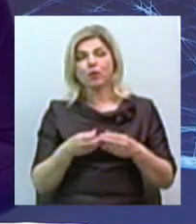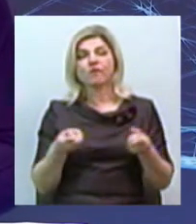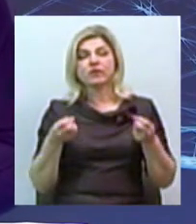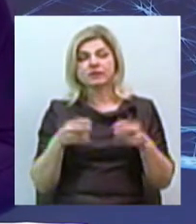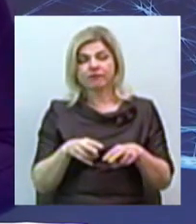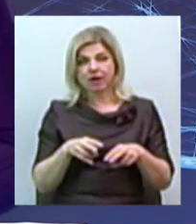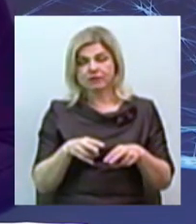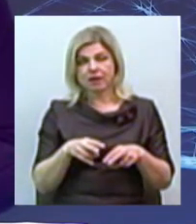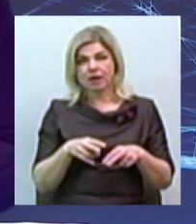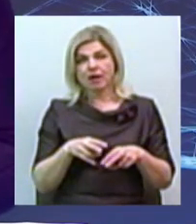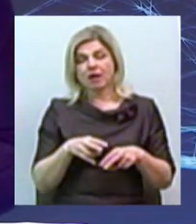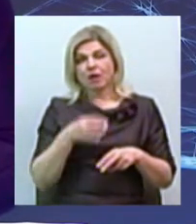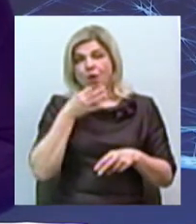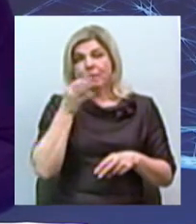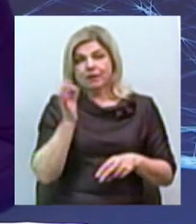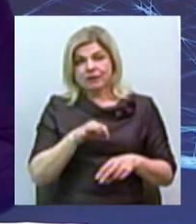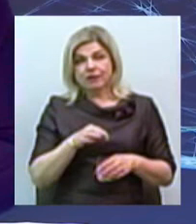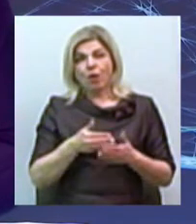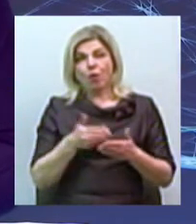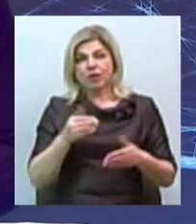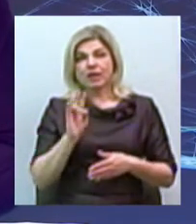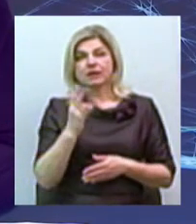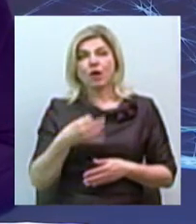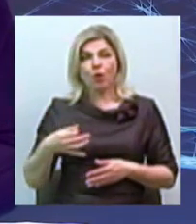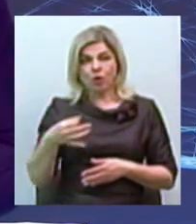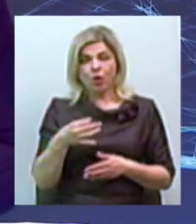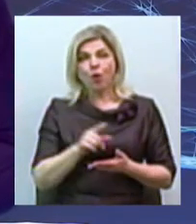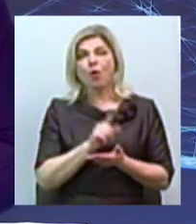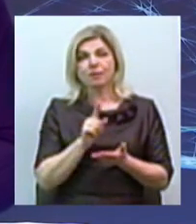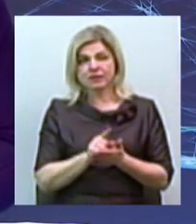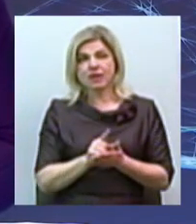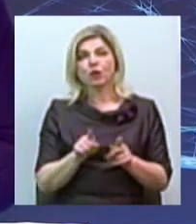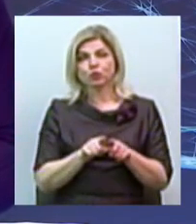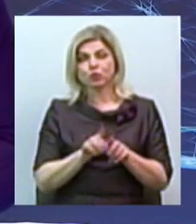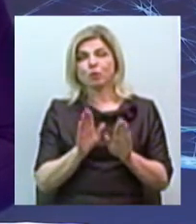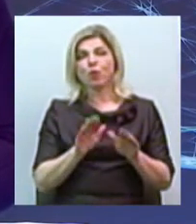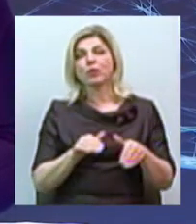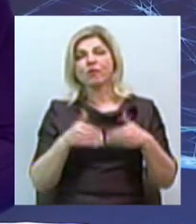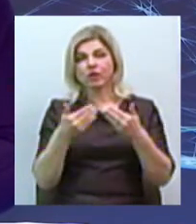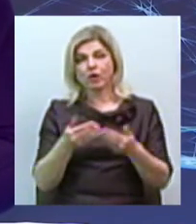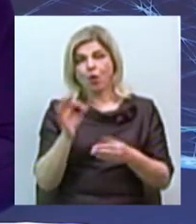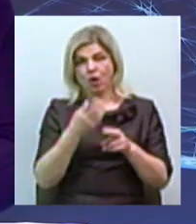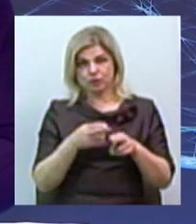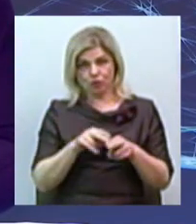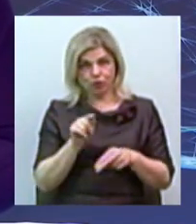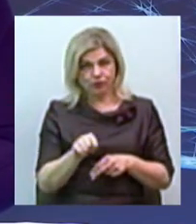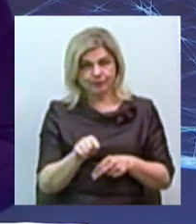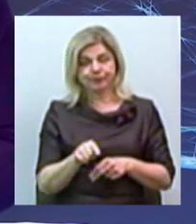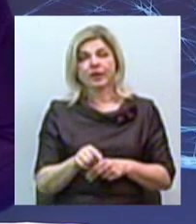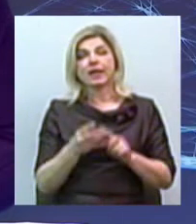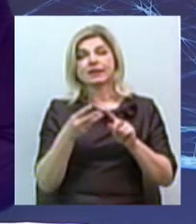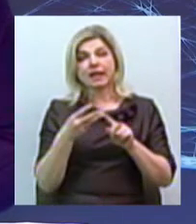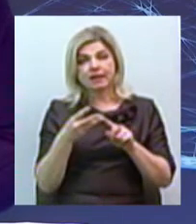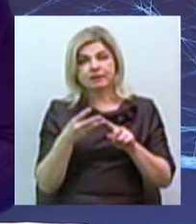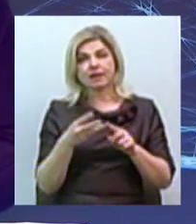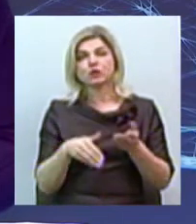учасників сертифікації. Від Миколаївщини поступлять обов'язково теж пропозиції стосовно цього інструменту. Стосовно третього